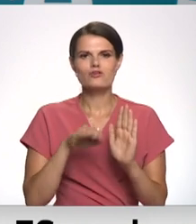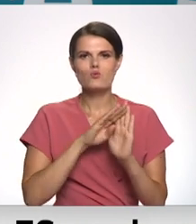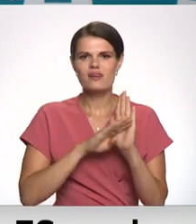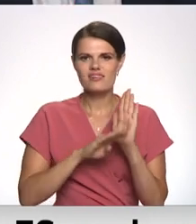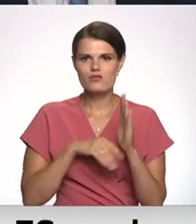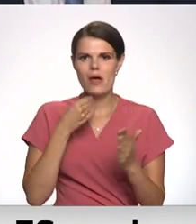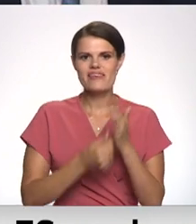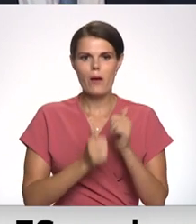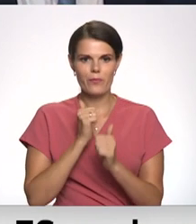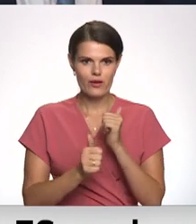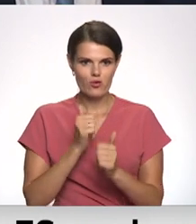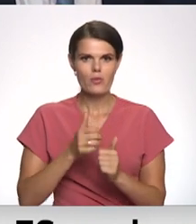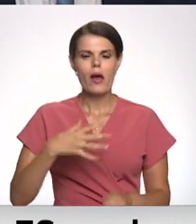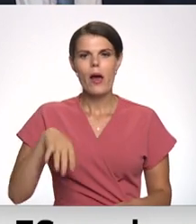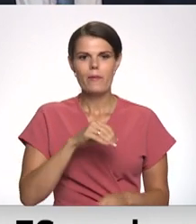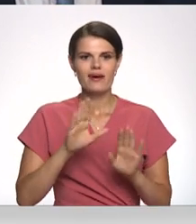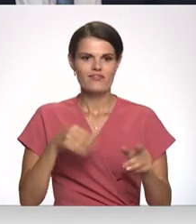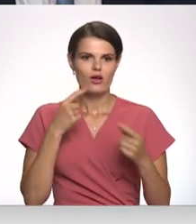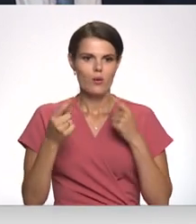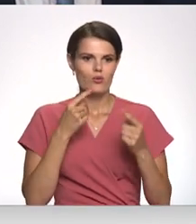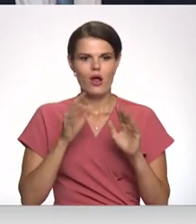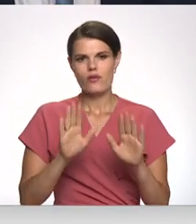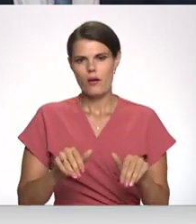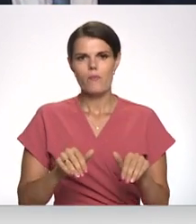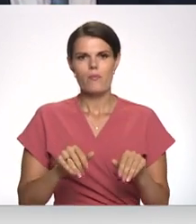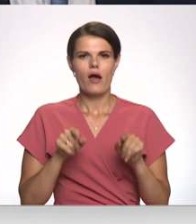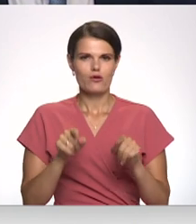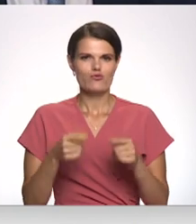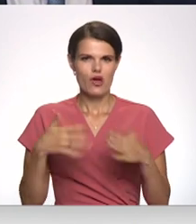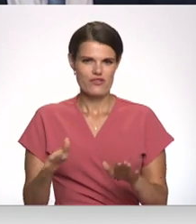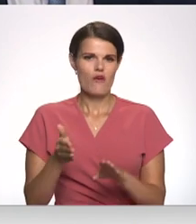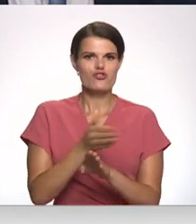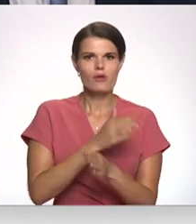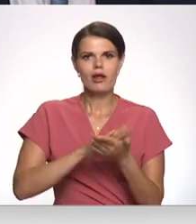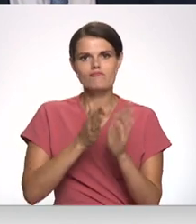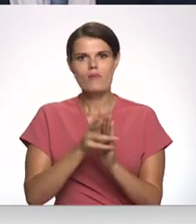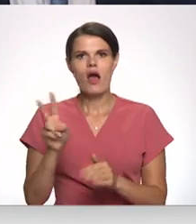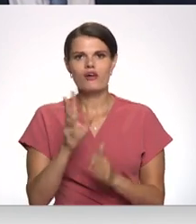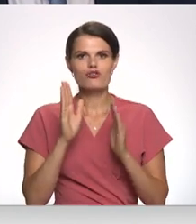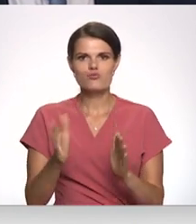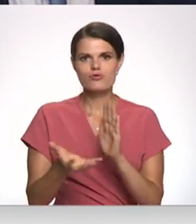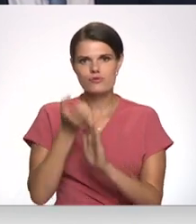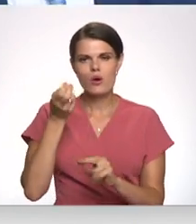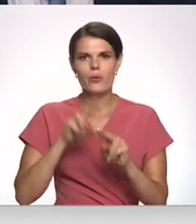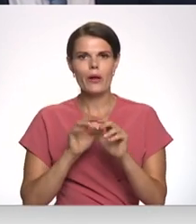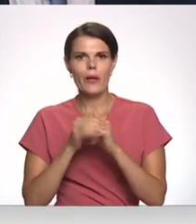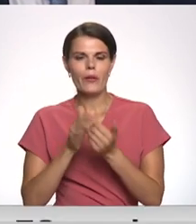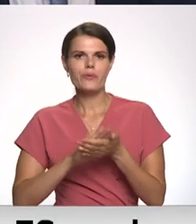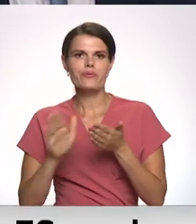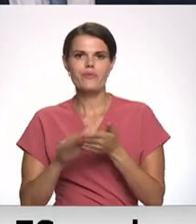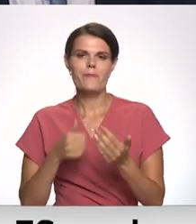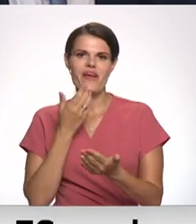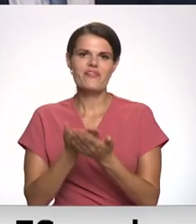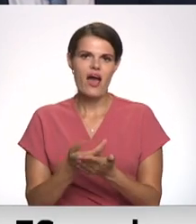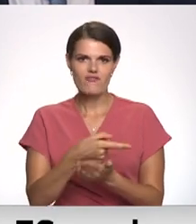iepirkumā. Mēs varam runāt par ļoti klasisku veidu, par iepriekš sarunātu uzvarētāju un aizsega piedāvājumiem, kā mēs tos